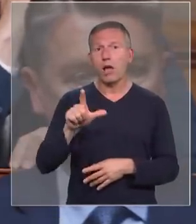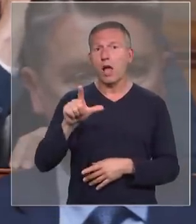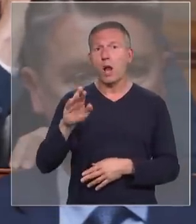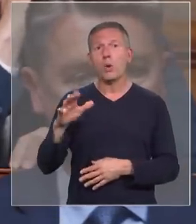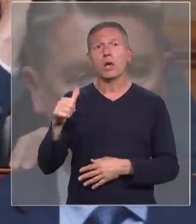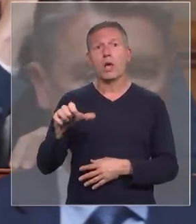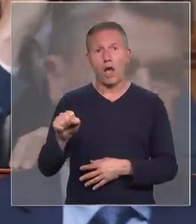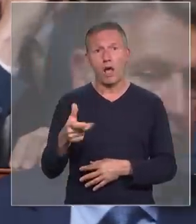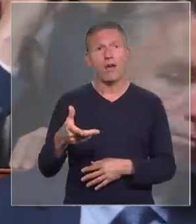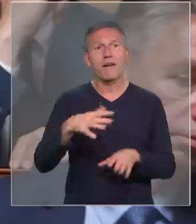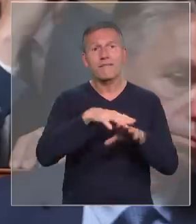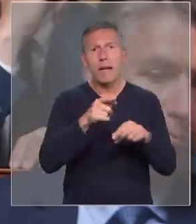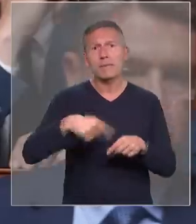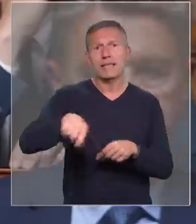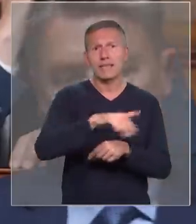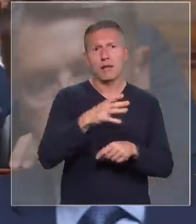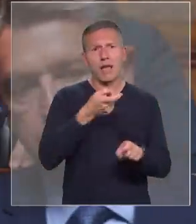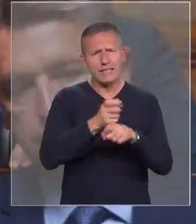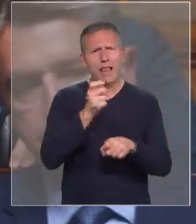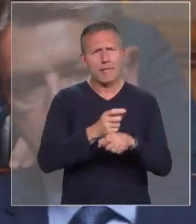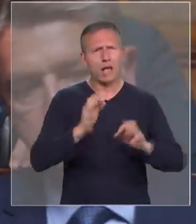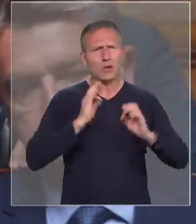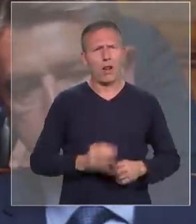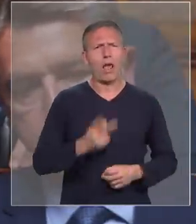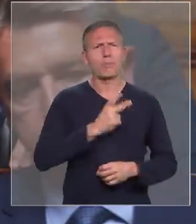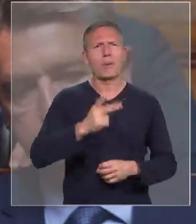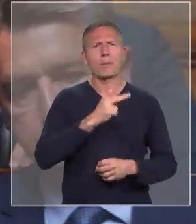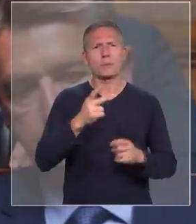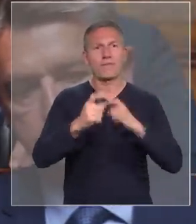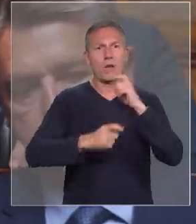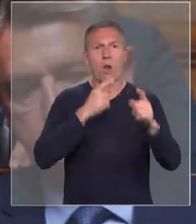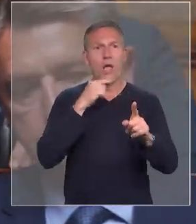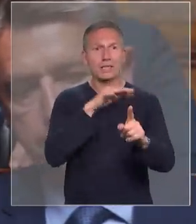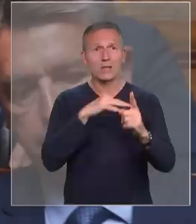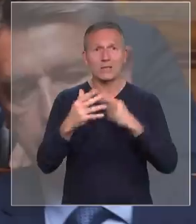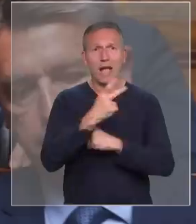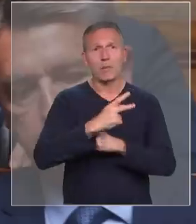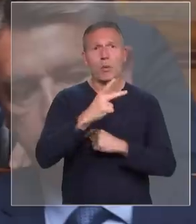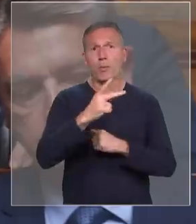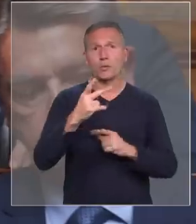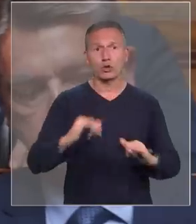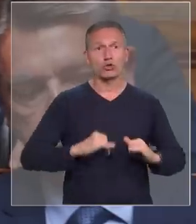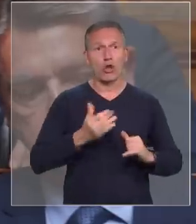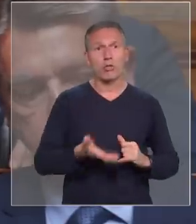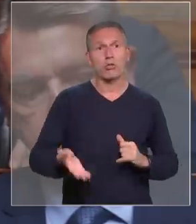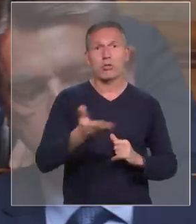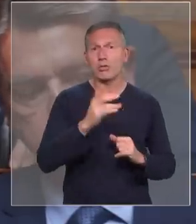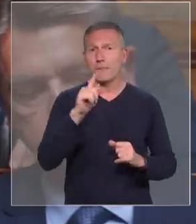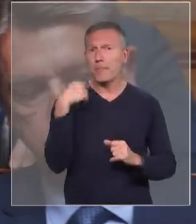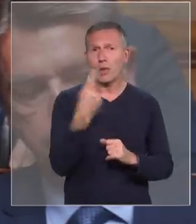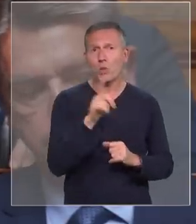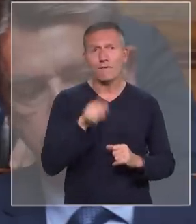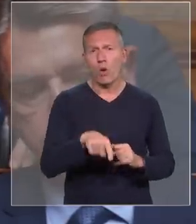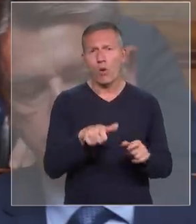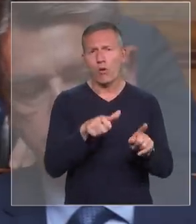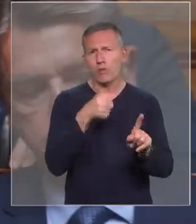Le harcèlement scolaire est un des nombreux symptômes d'une violence sociale grandissante, notamment chez les plus jeunes. Partout, elle doit être